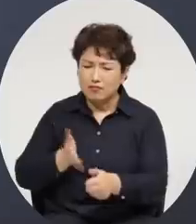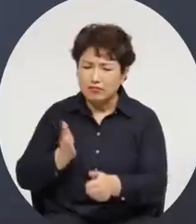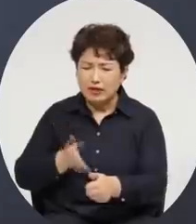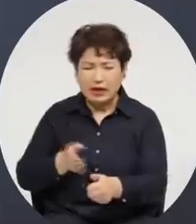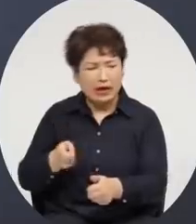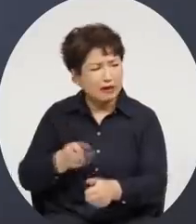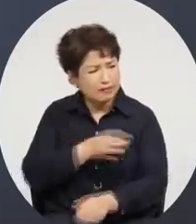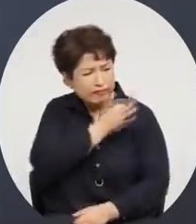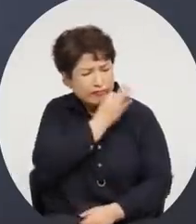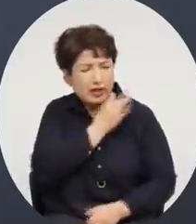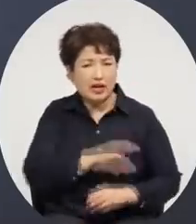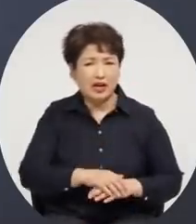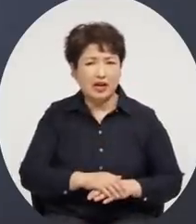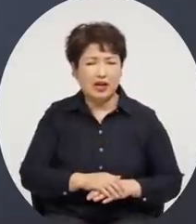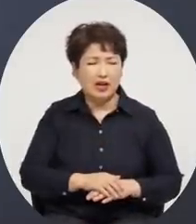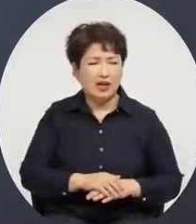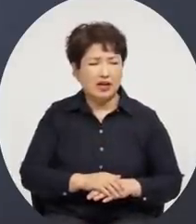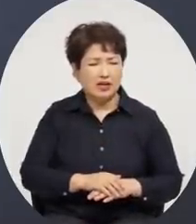소리 하기 싫다